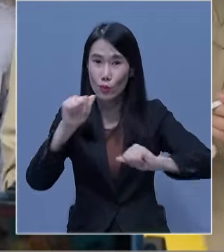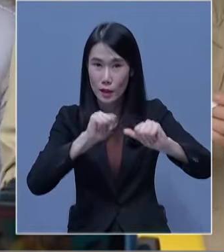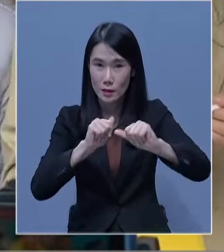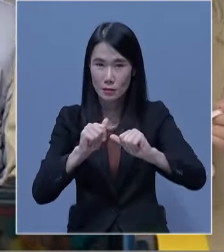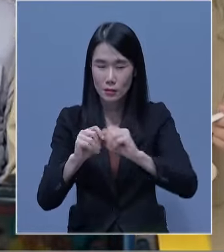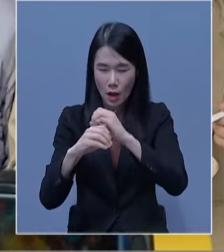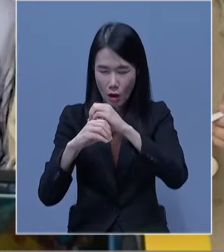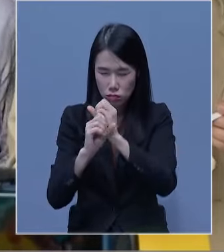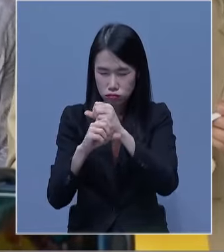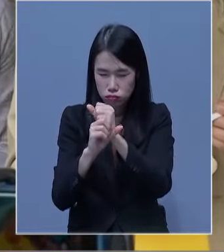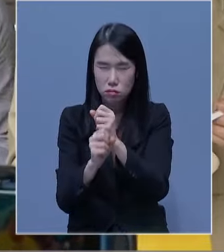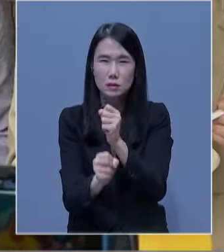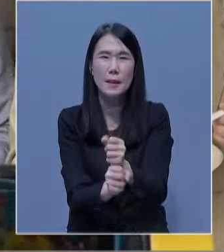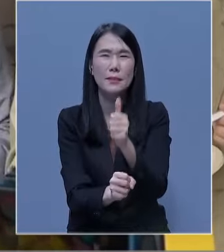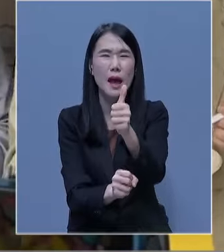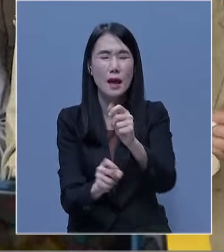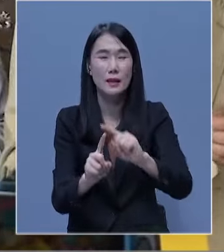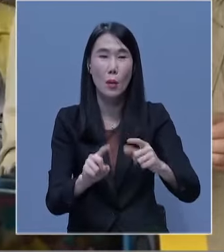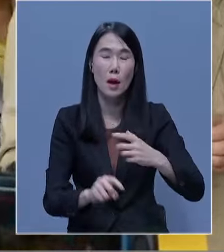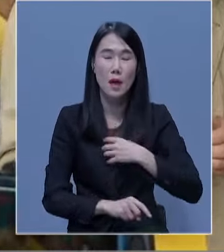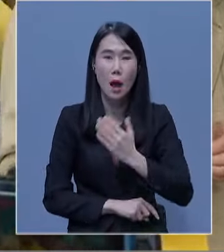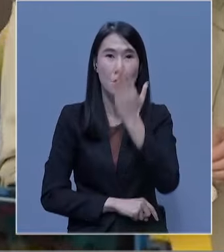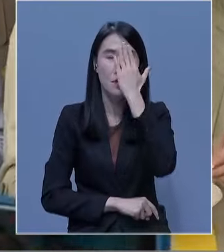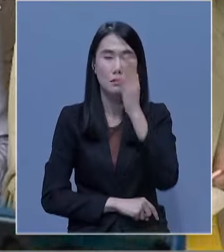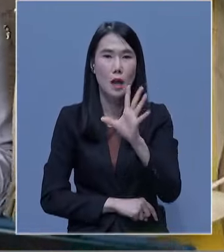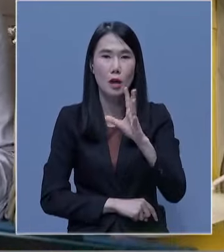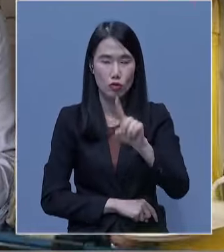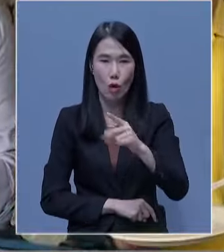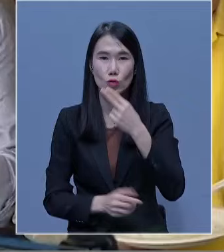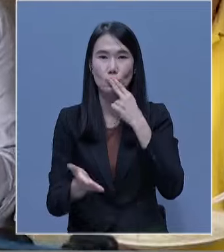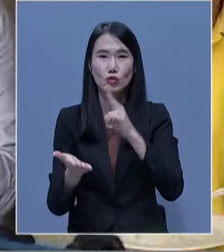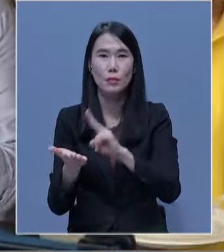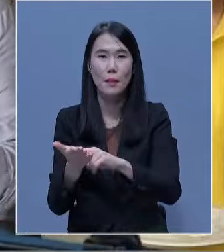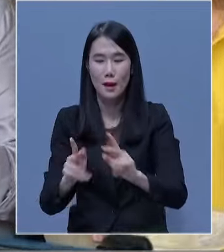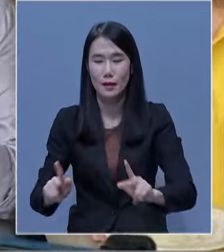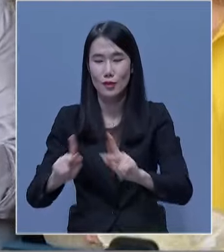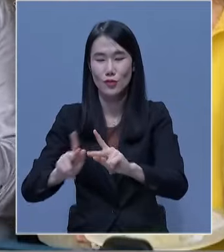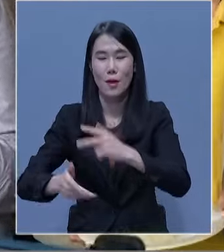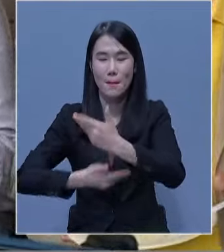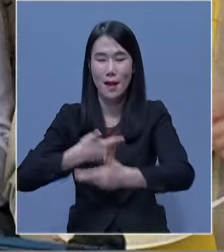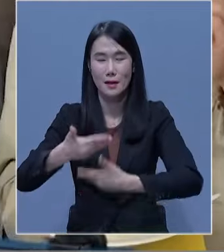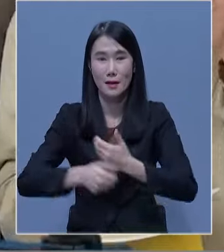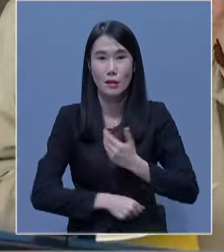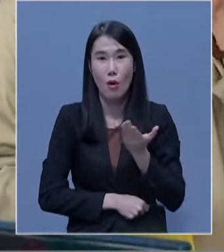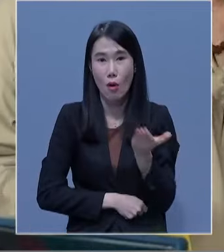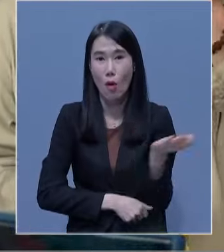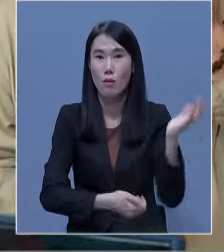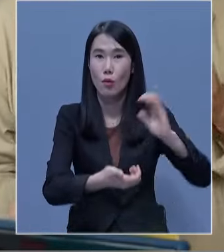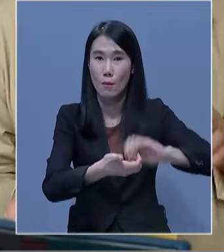าคืออยู่ดีๆท่านจะไปตรวจสอบก็ไม่ได้ ต้องทำเรื่องไปใช่ไหม ต้องให้กระทรวงพาณิชย์เนี่ยประสานมาเท่